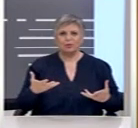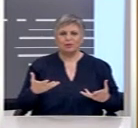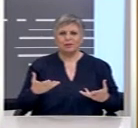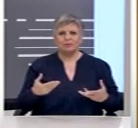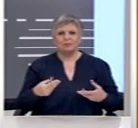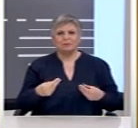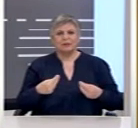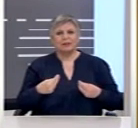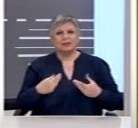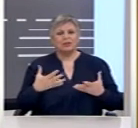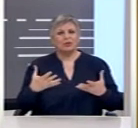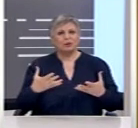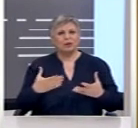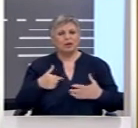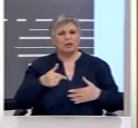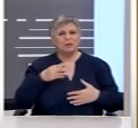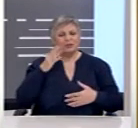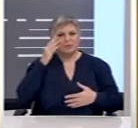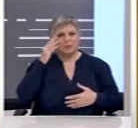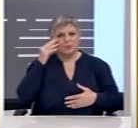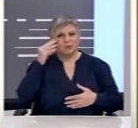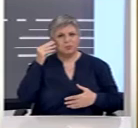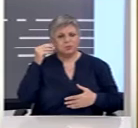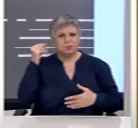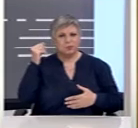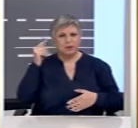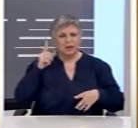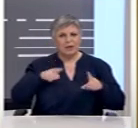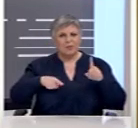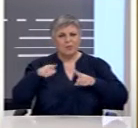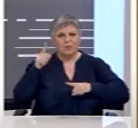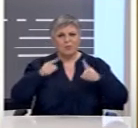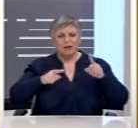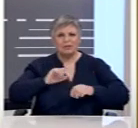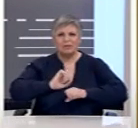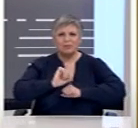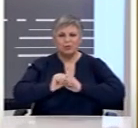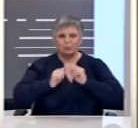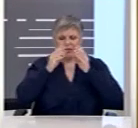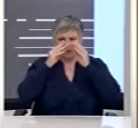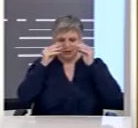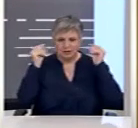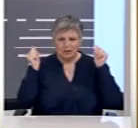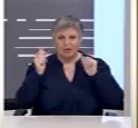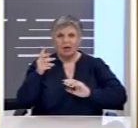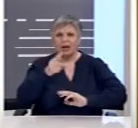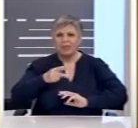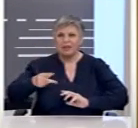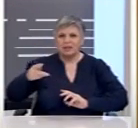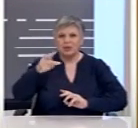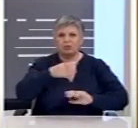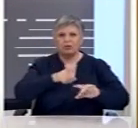για τη λύθη, η θελημένη ή αθέλητη, μιας ολόκληρης κοινωνίας, μιας ολόκληρης